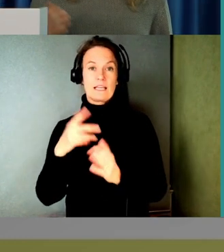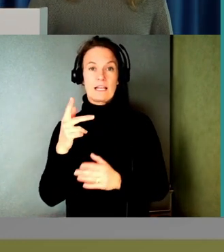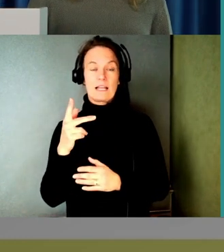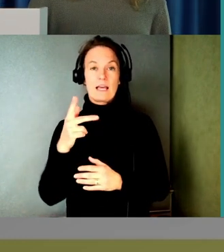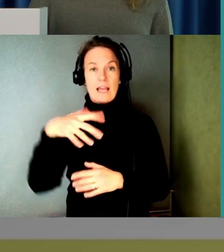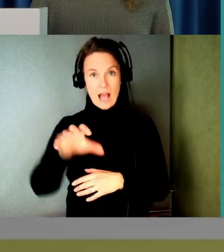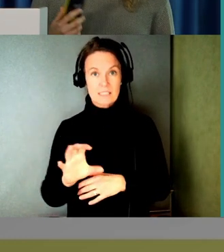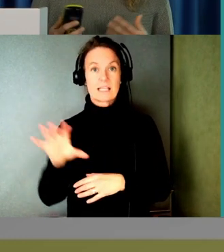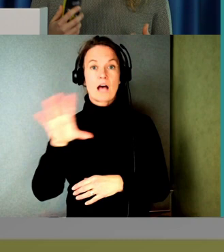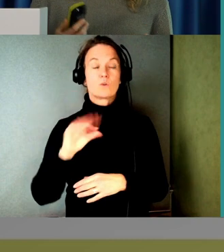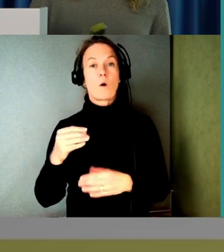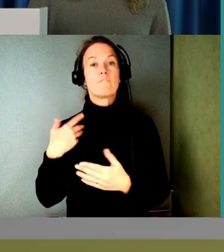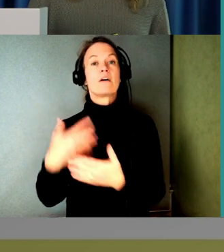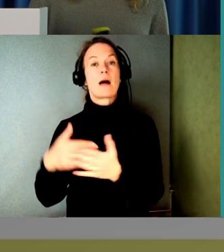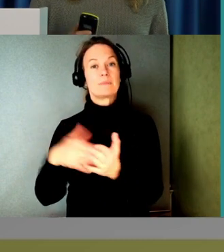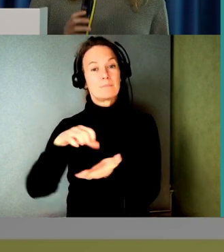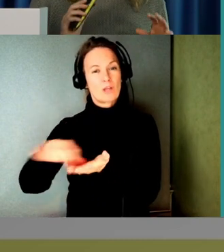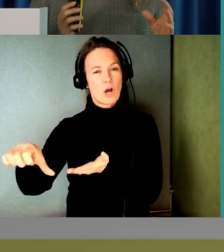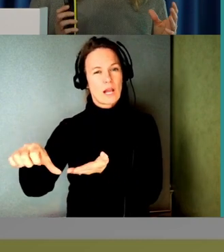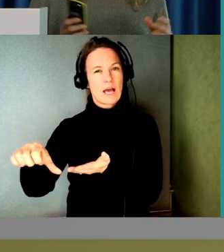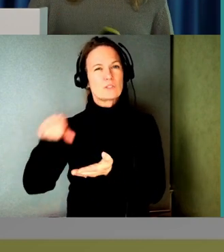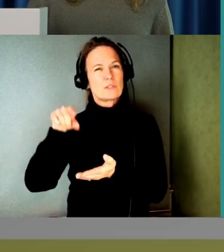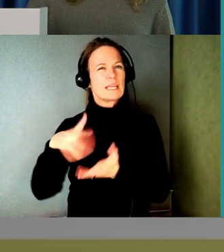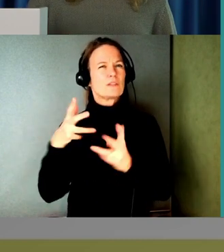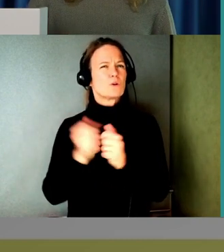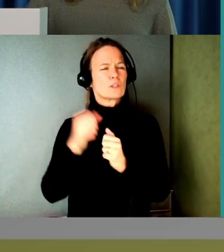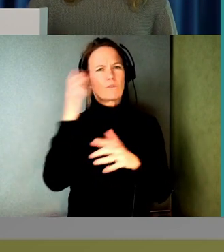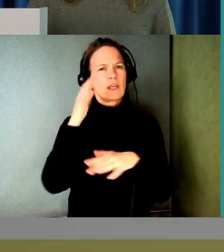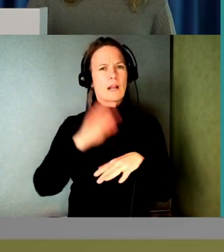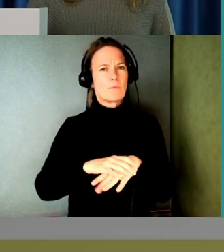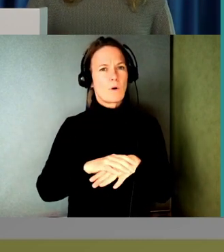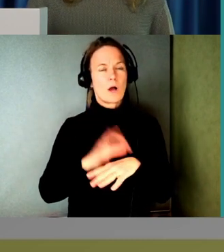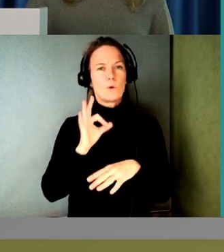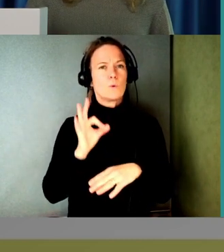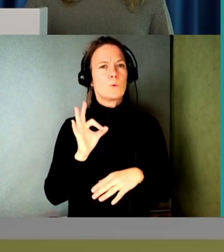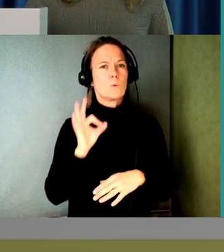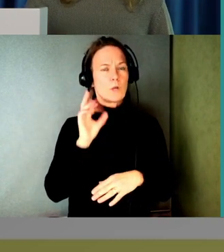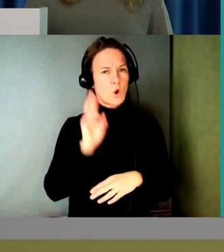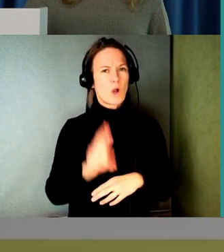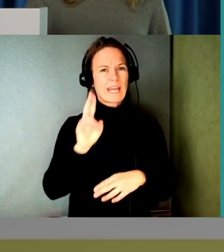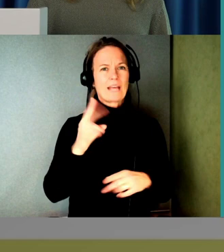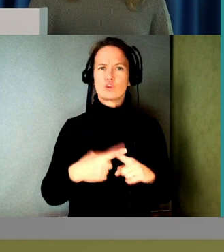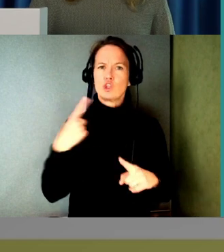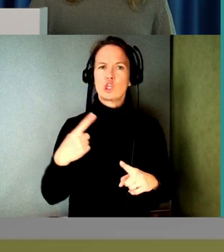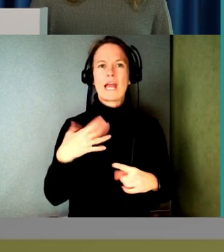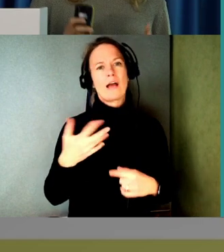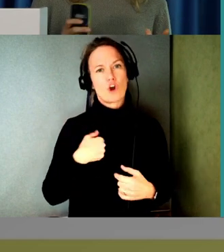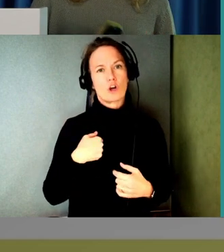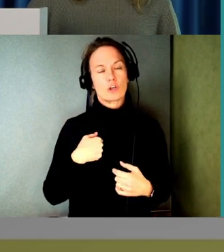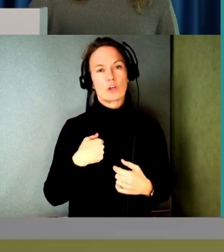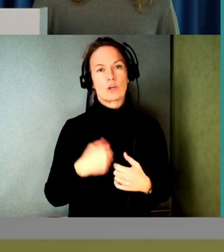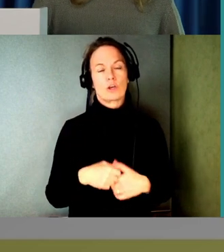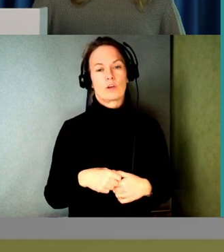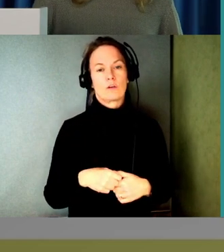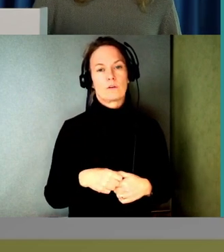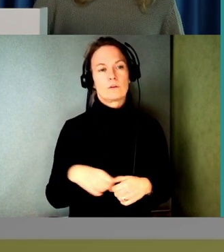betala Så det är någonting att fundera på hur hur konkret eh som är bra att vara Och det tänker jag att